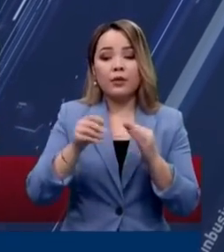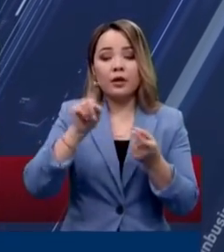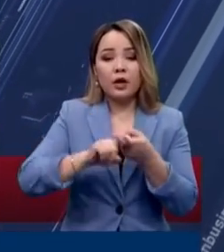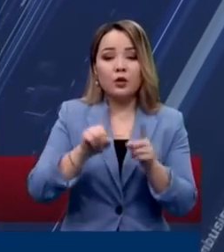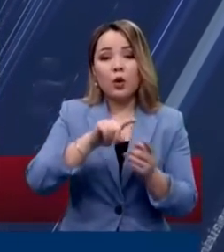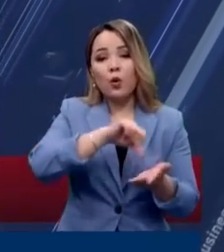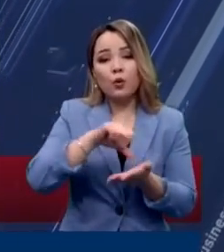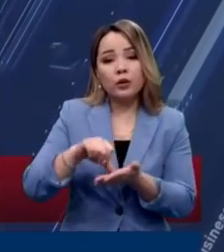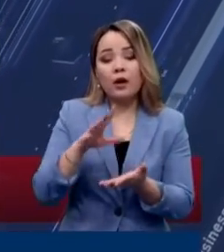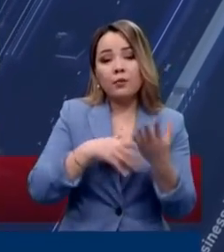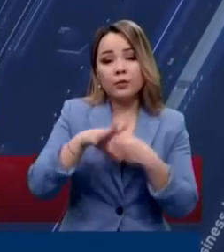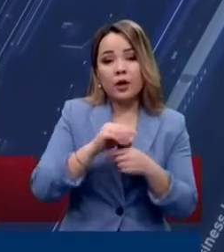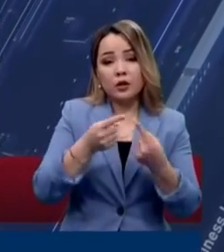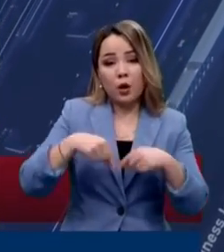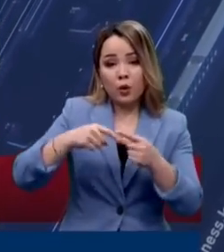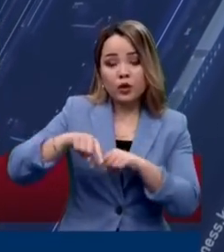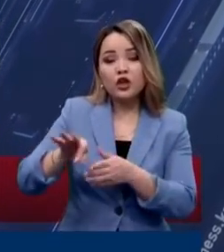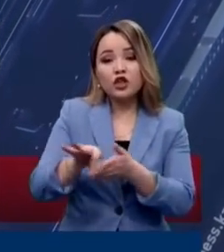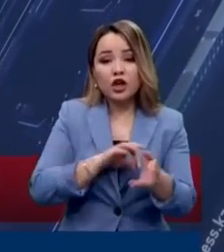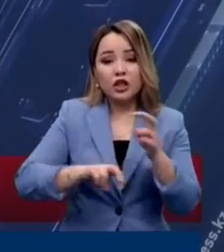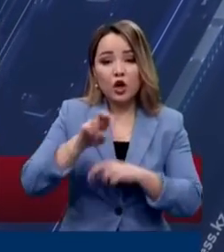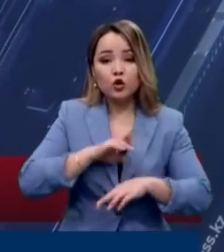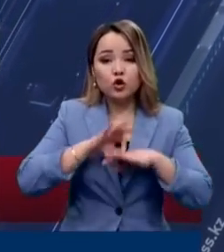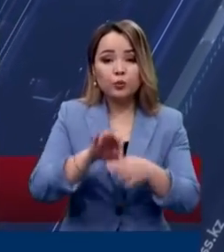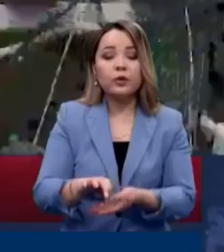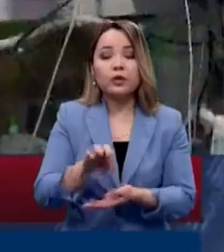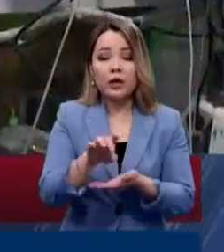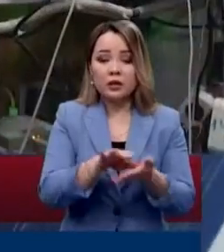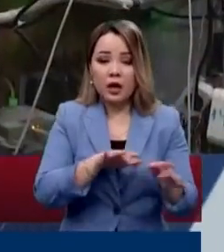бойынша өкілетті органдар жедел тергеу іс-шараларын жүргізуде.